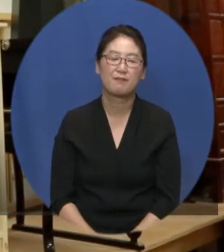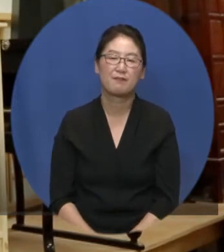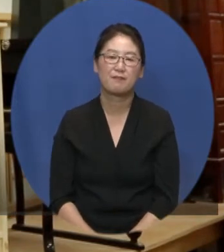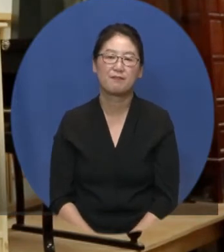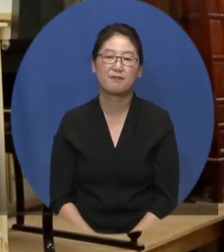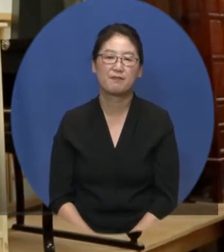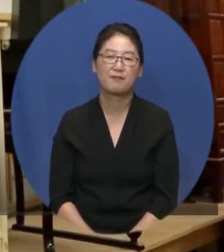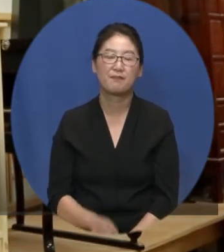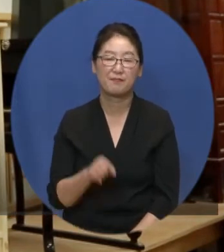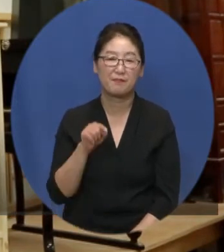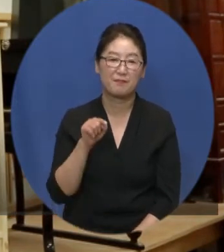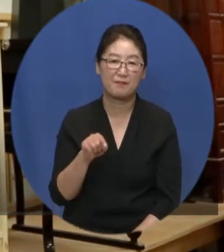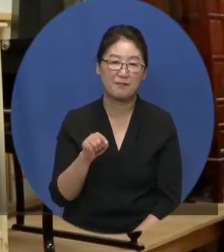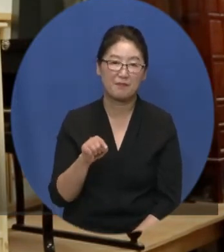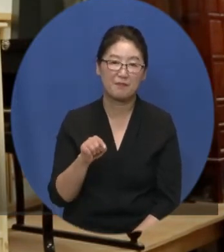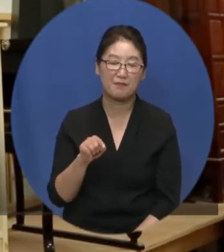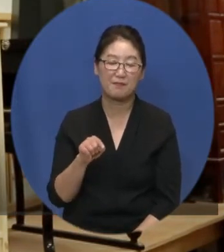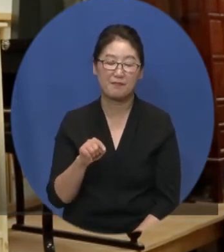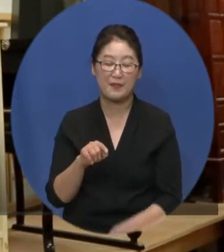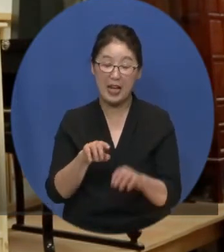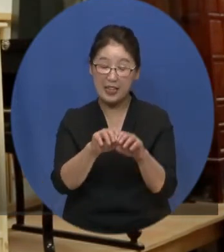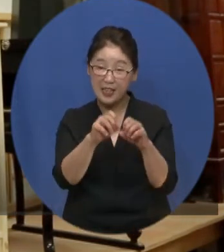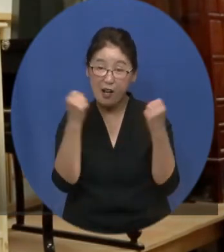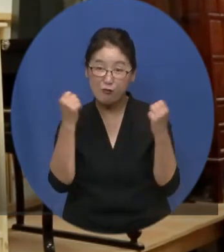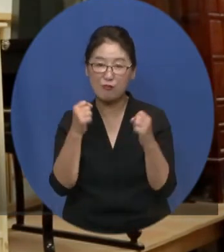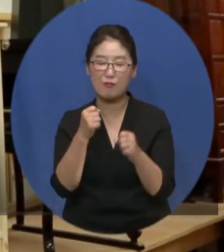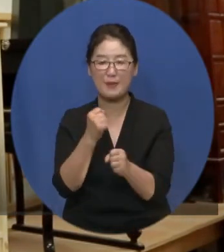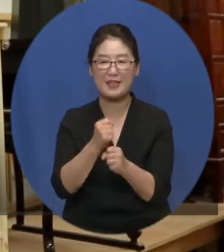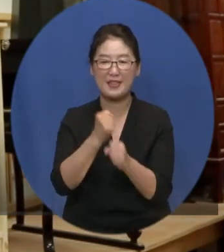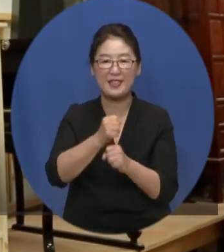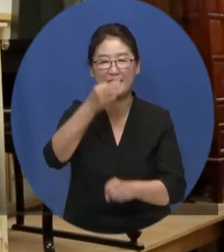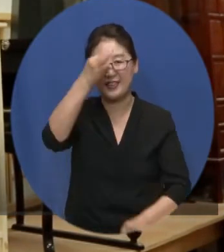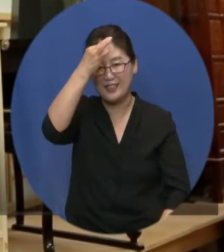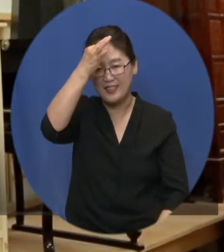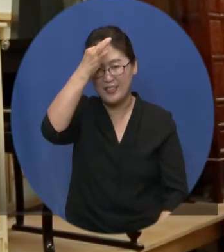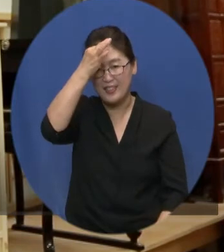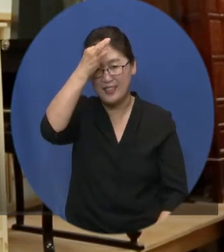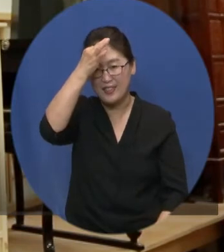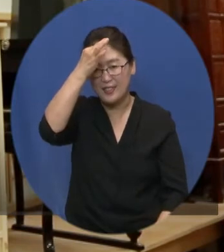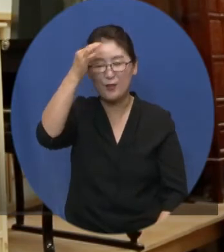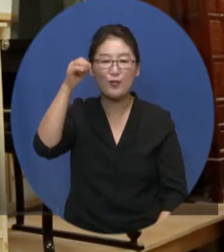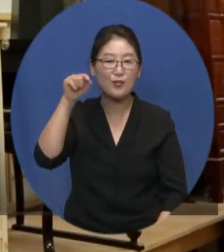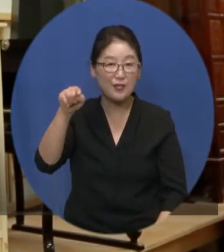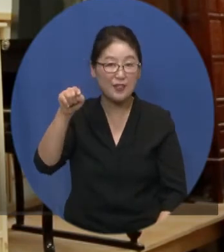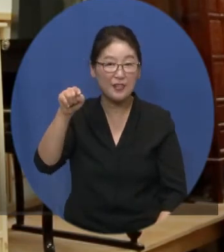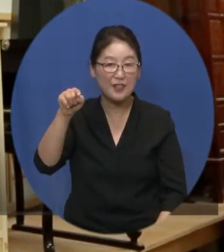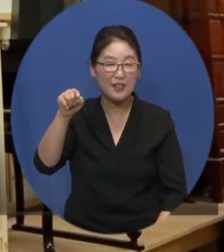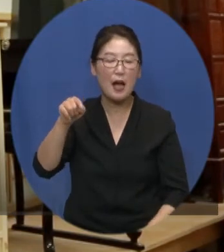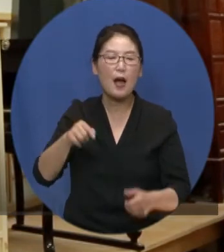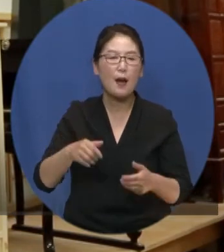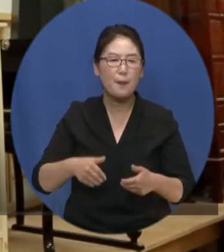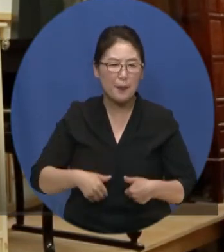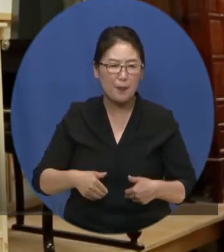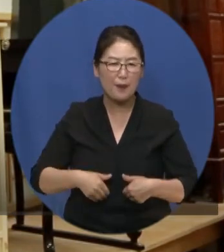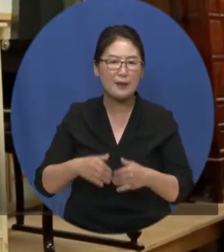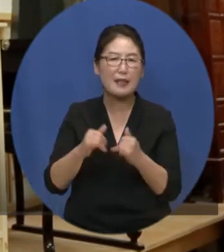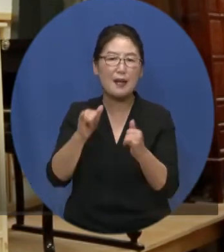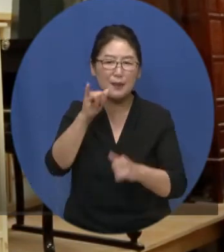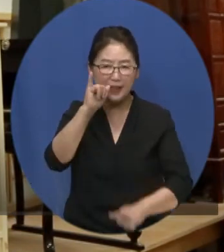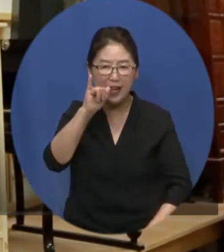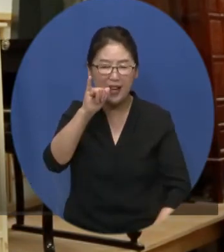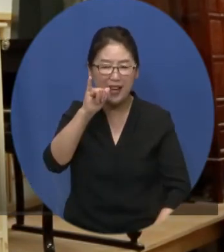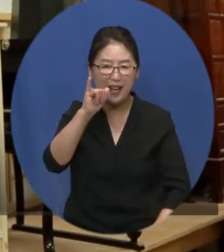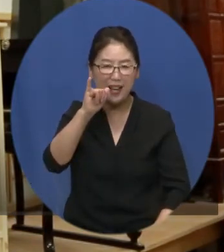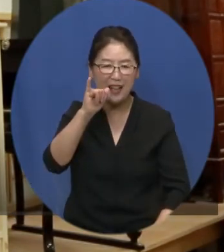더 이론 내가 가구 만드는 이런 내 기술을 필요로 하는 데도 잎이나 이제 그게 어떻게 보면 주문하시면